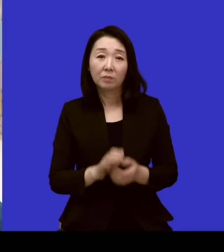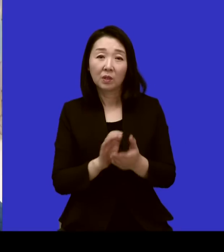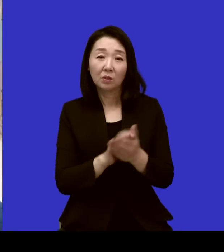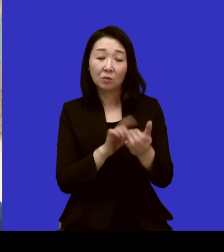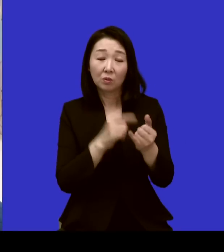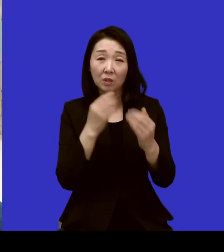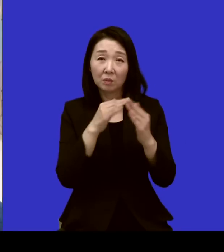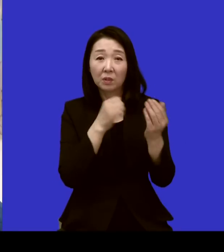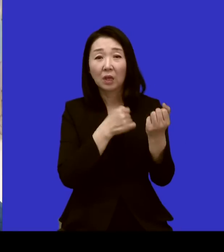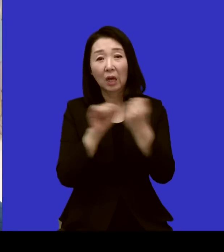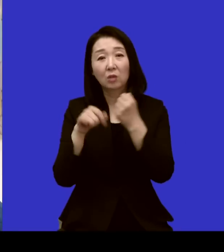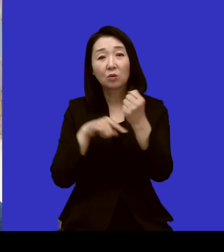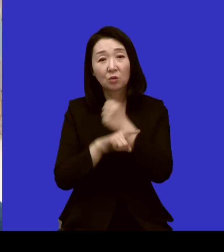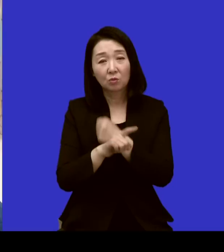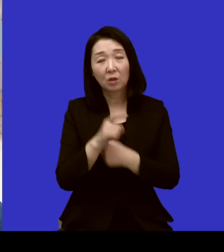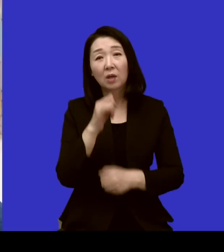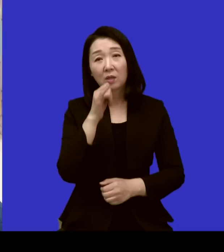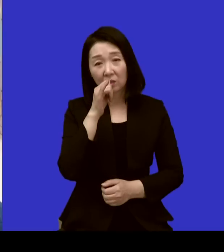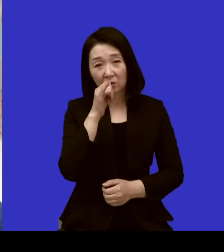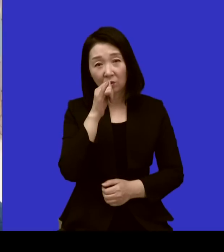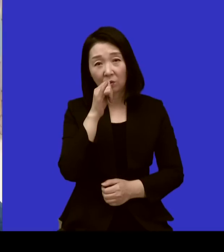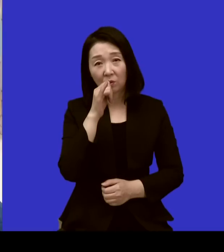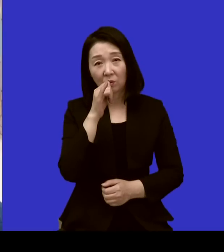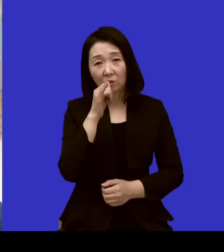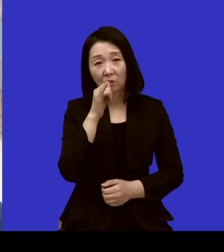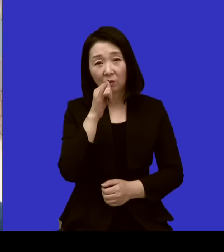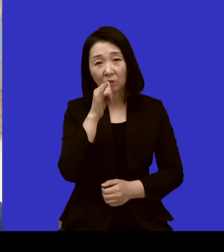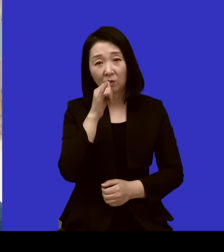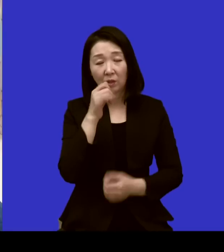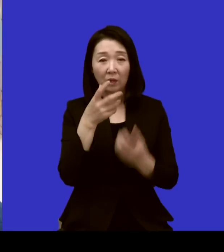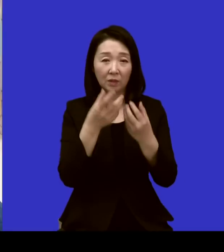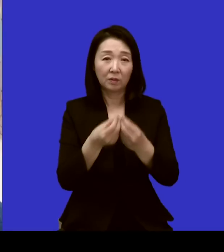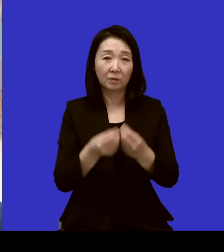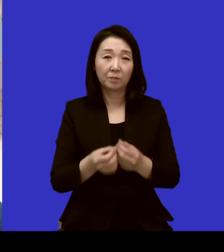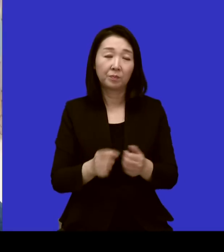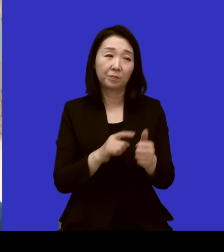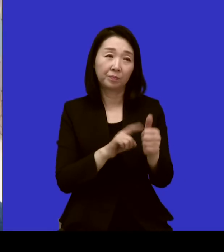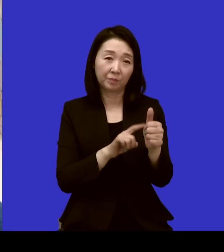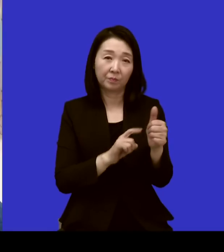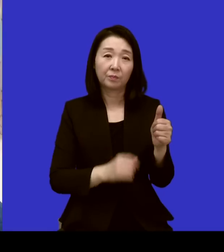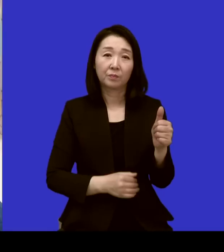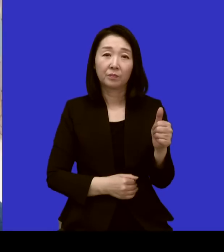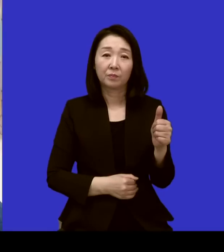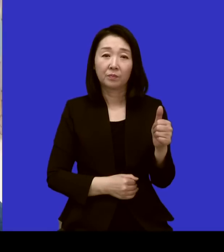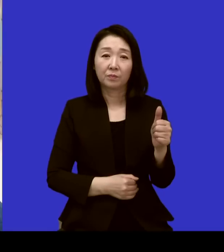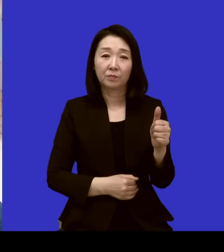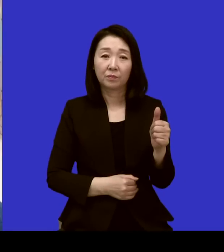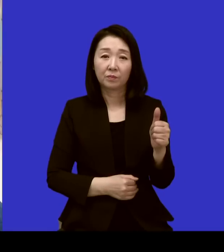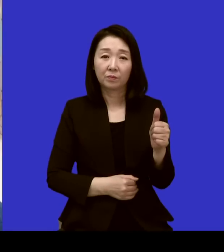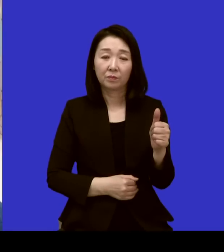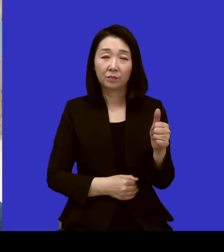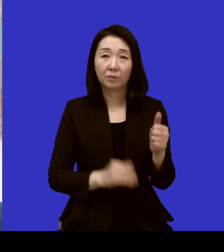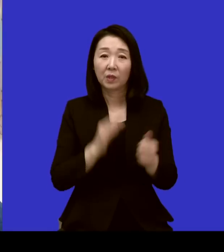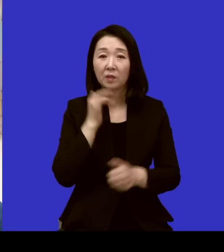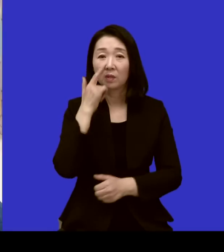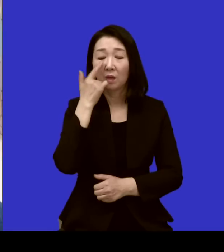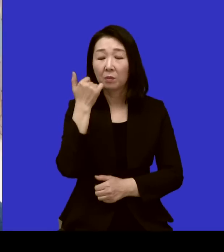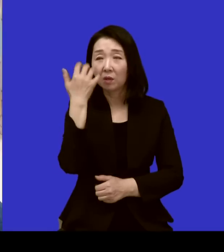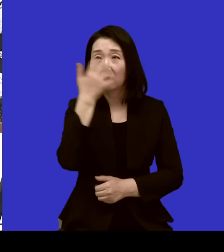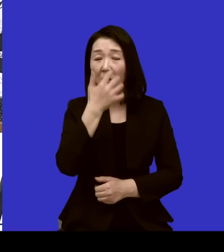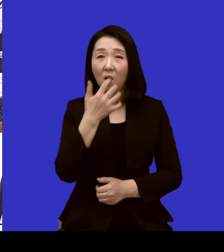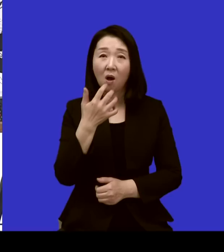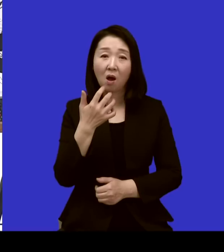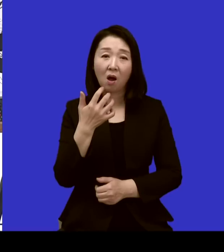집에서부터 나올 수밖에 없는 이유가 분명인 게, 예. 한 예를 들자면 한 친구는 그 친아버지한테 성폭행을